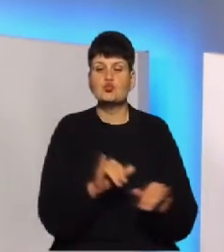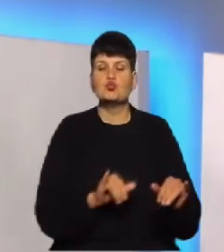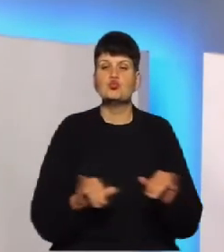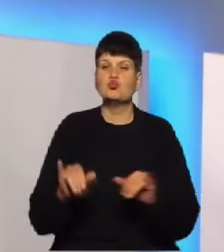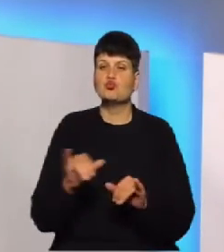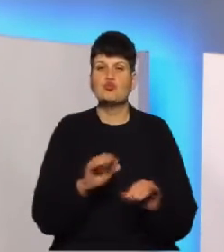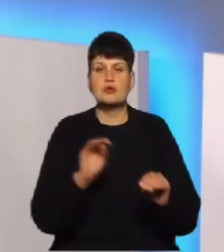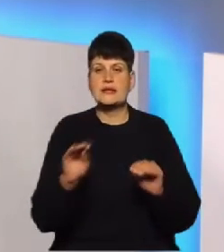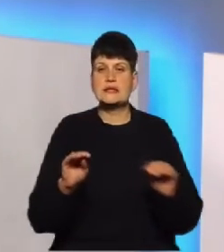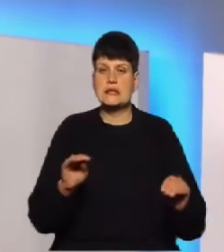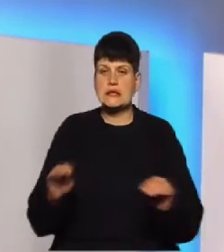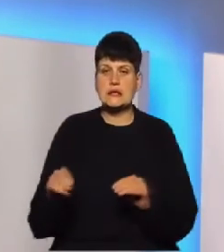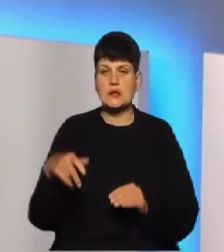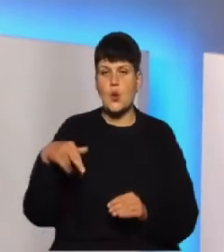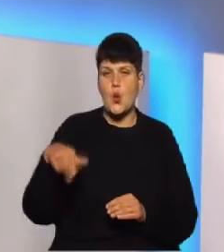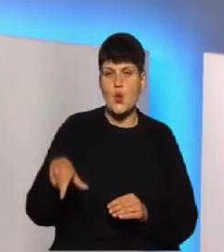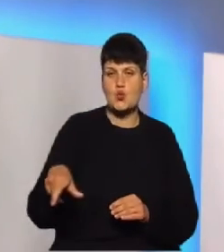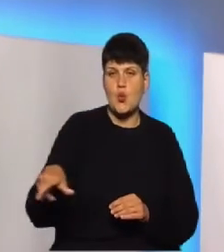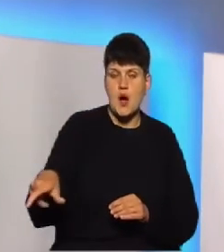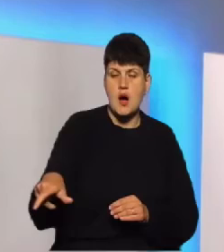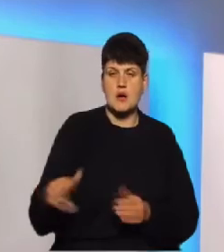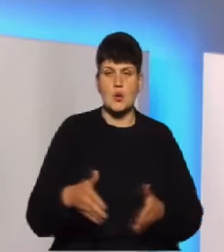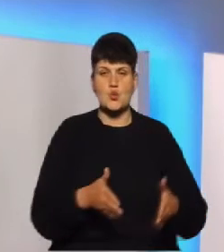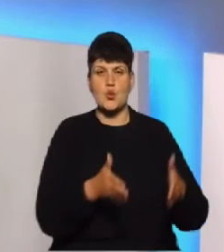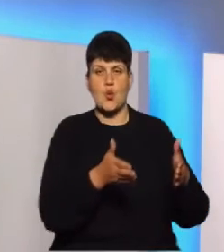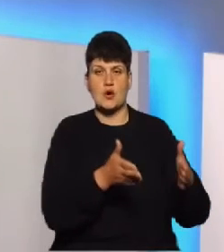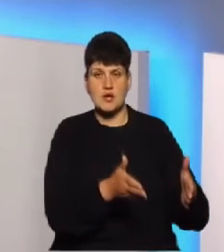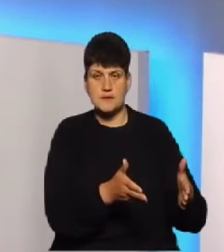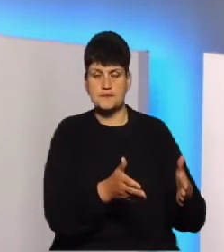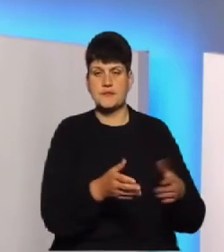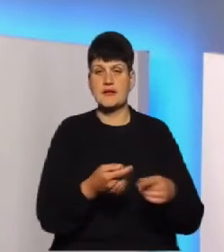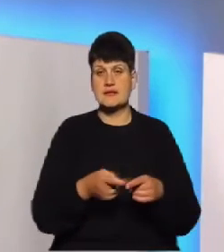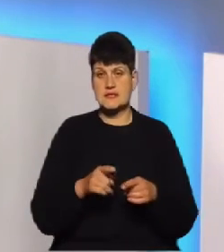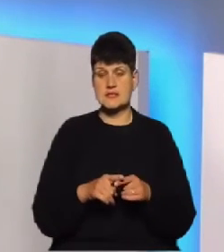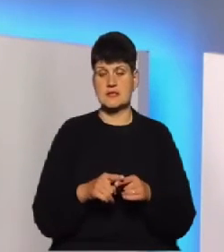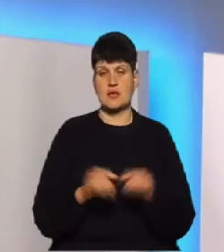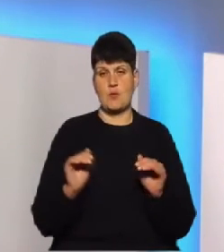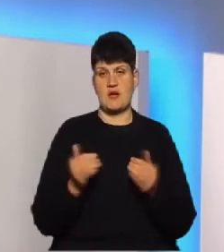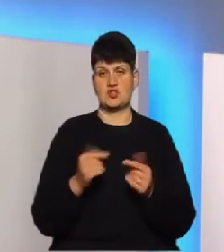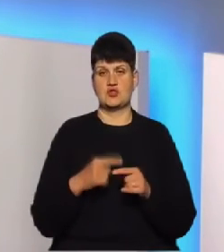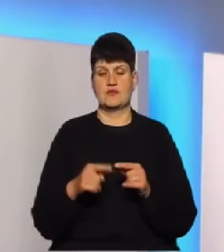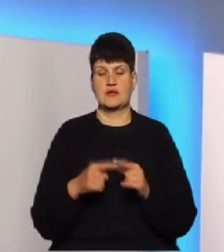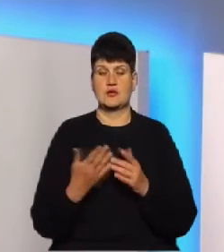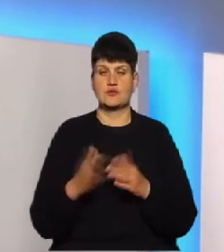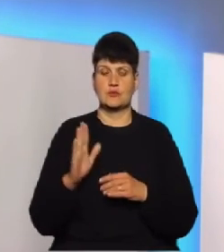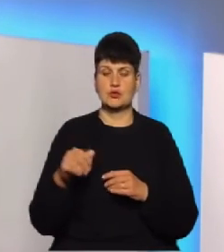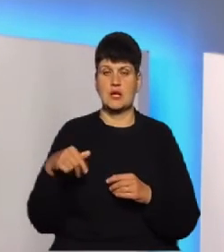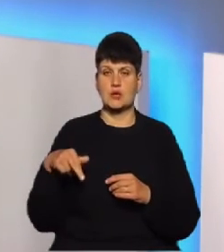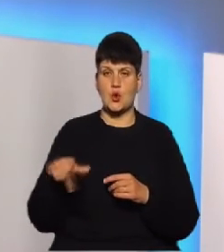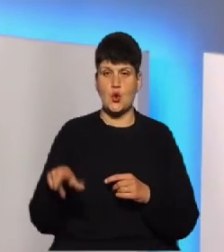чи на тротуари, на доріжки, чи на проїзні дороги, в залежності від того обмежувати їм швидкість. Тому що якщо вони будуть на тротуарах, це